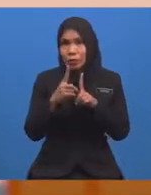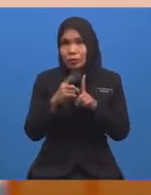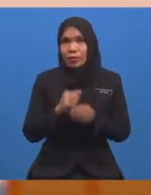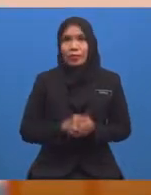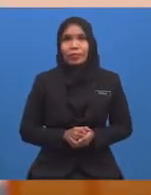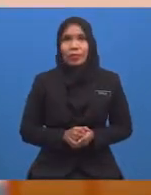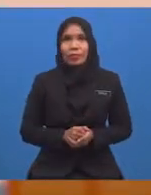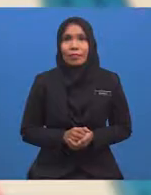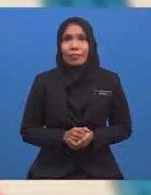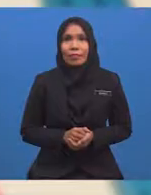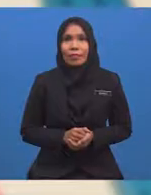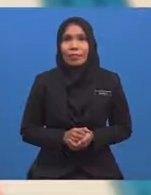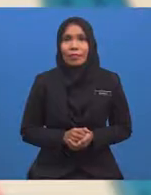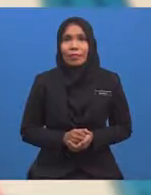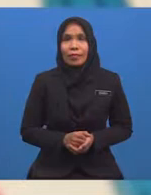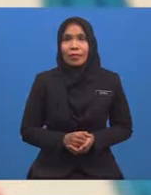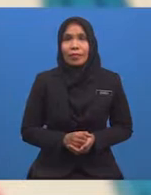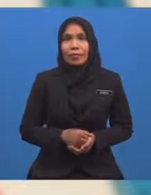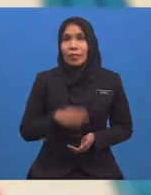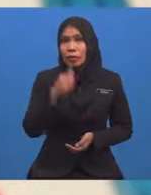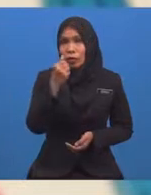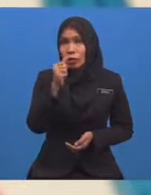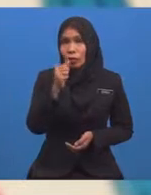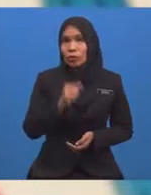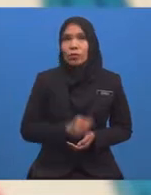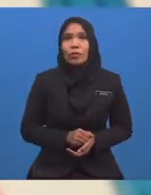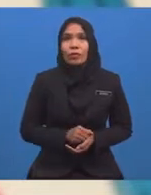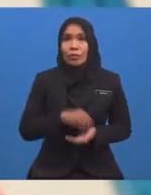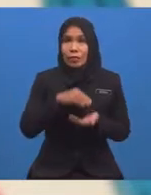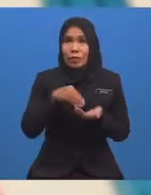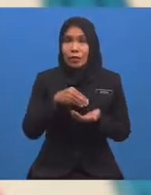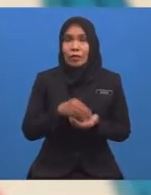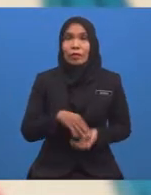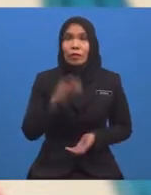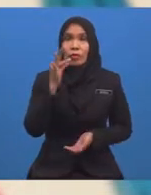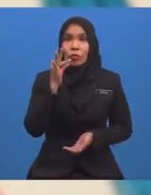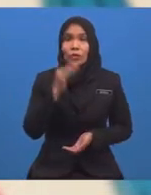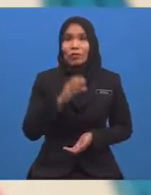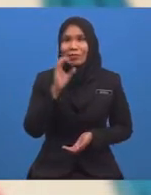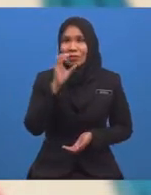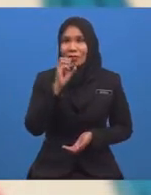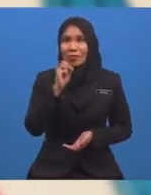berikut Perhatikan gambar yang dipaparkan